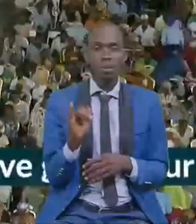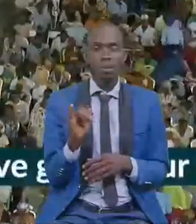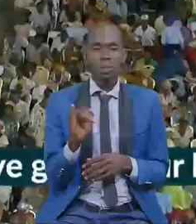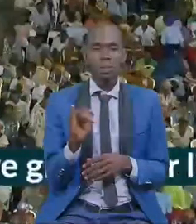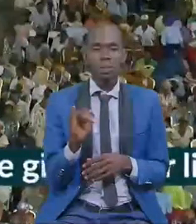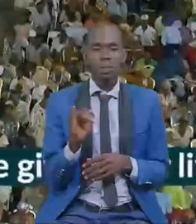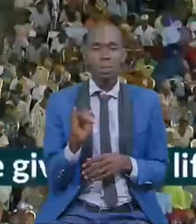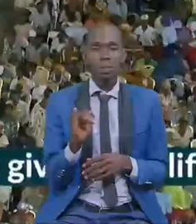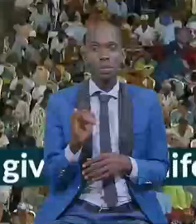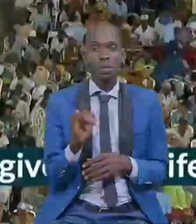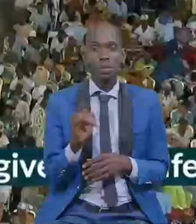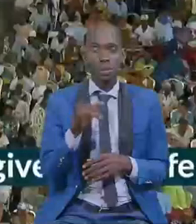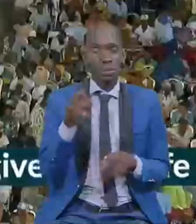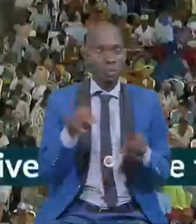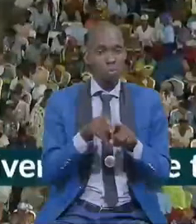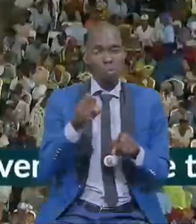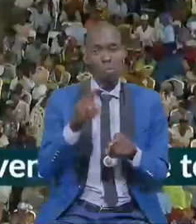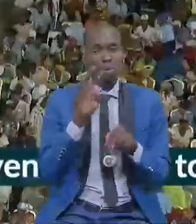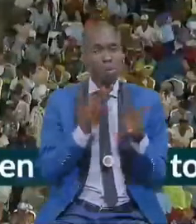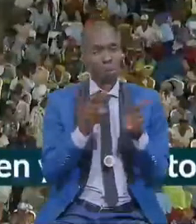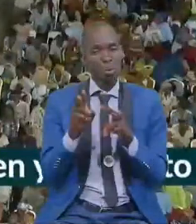que tu suis à la télévision maintenant,